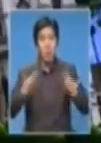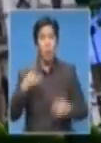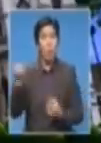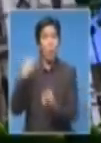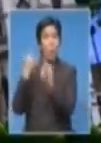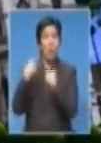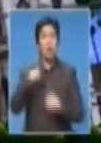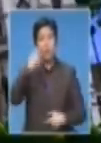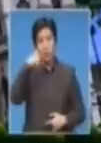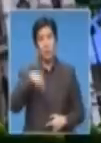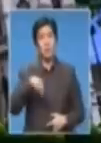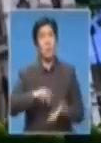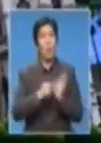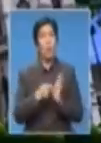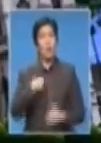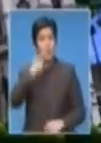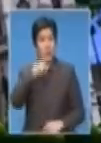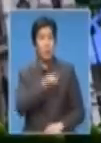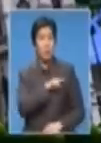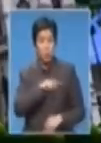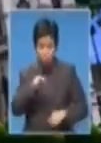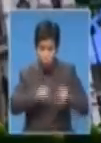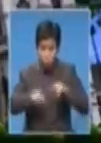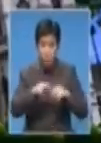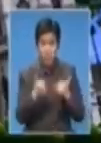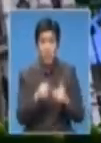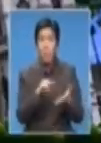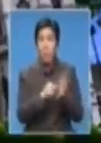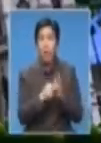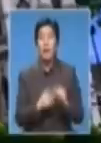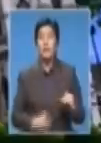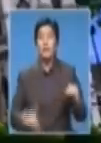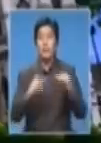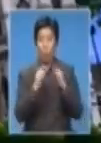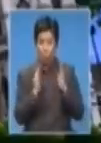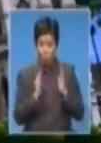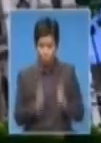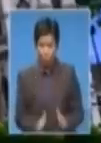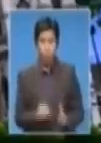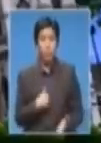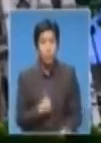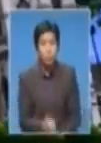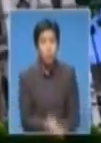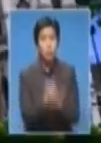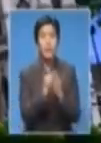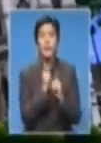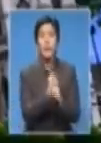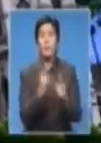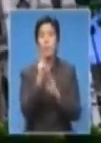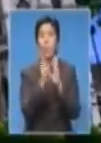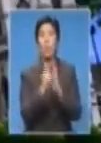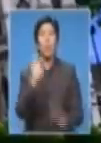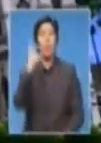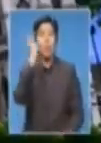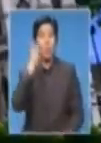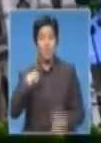กนะครับเนี่ยคือสิ่งที่เราดูแลอยู่แล้วหนึ่งต้องตามหลักมนุษยธรรมตามกฎกติกาของโลกเป็นมตินะก็ทำทั้งหม